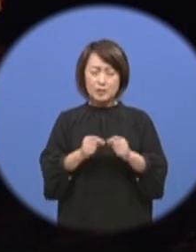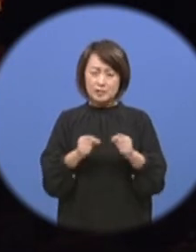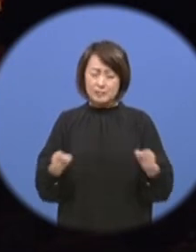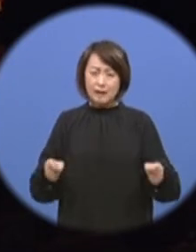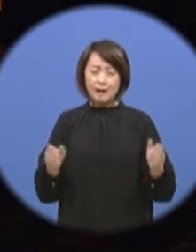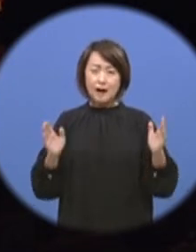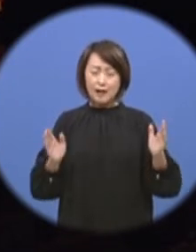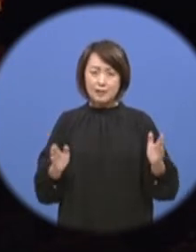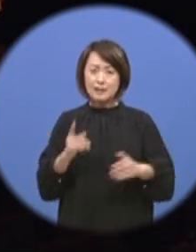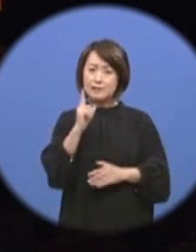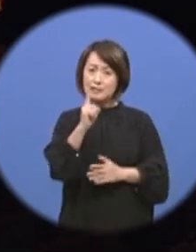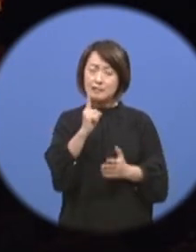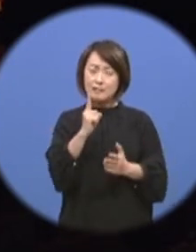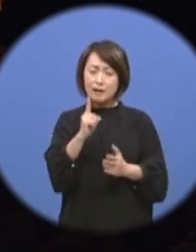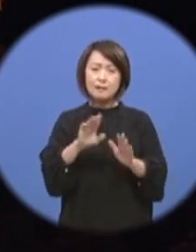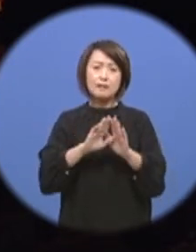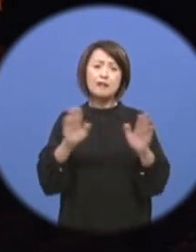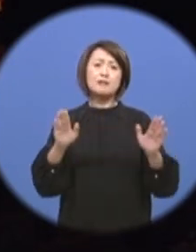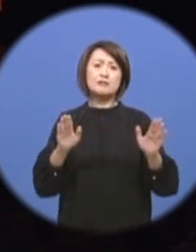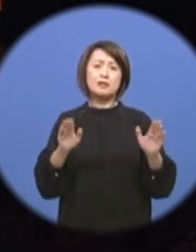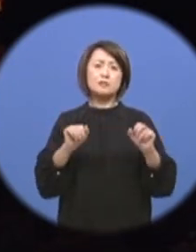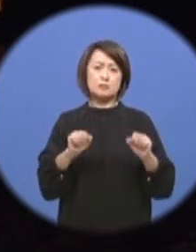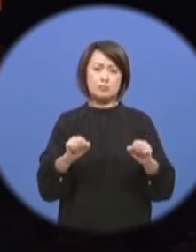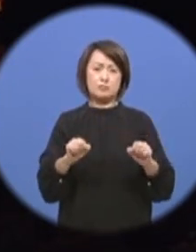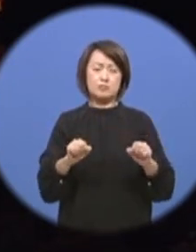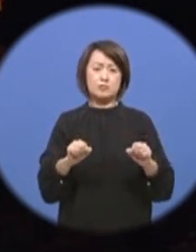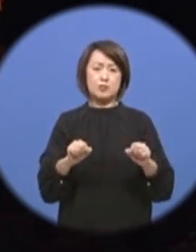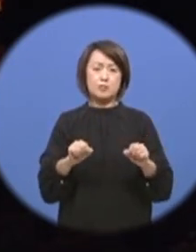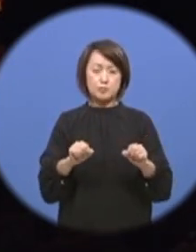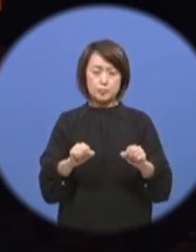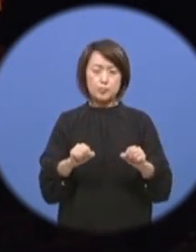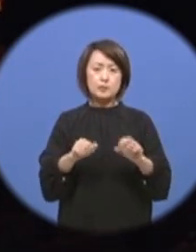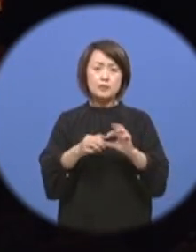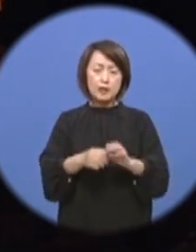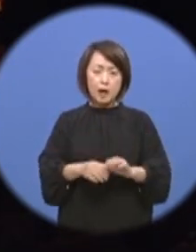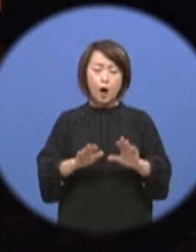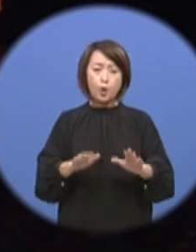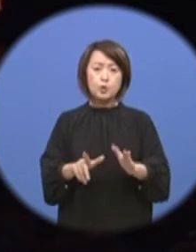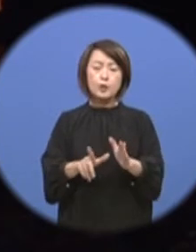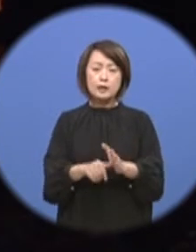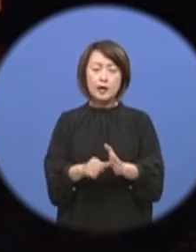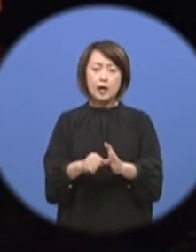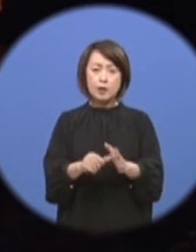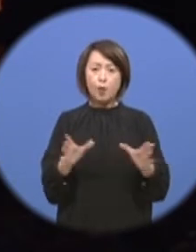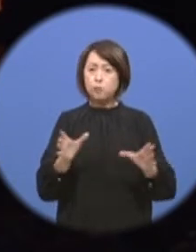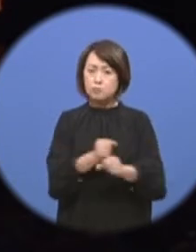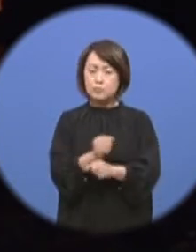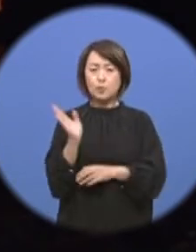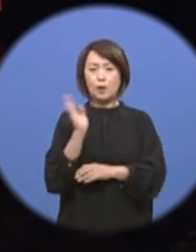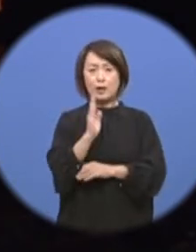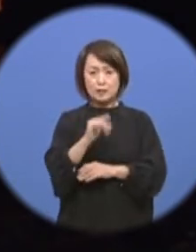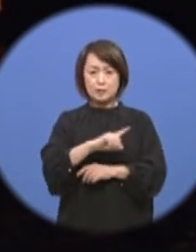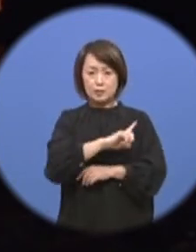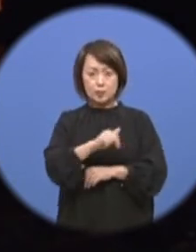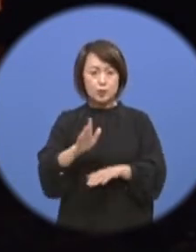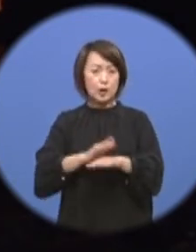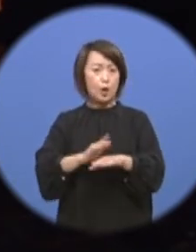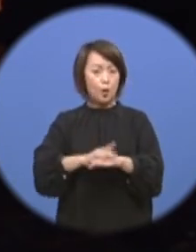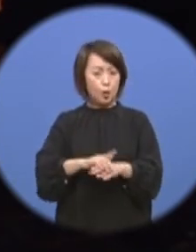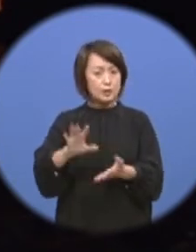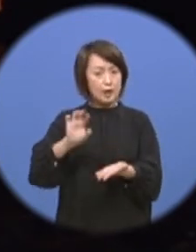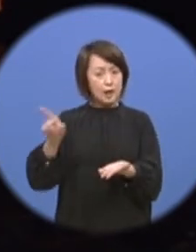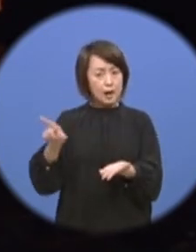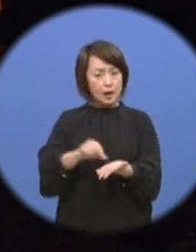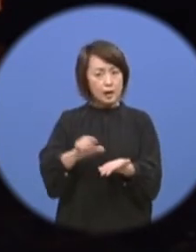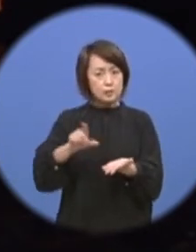行われるものでありますぜひこの機会をですね no 朝ずいろんな形で活用していただければ